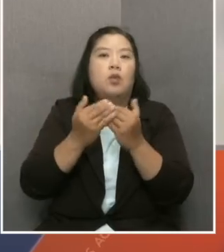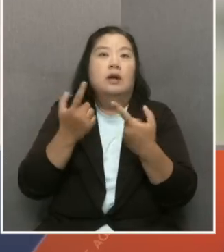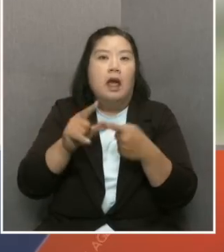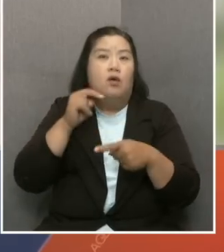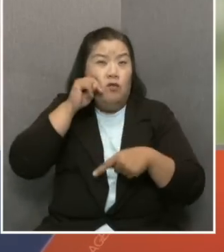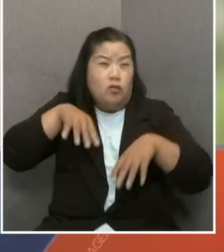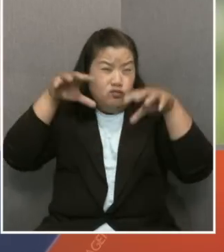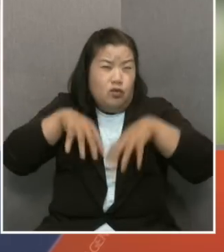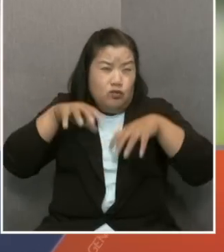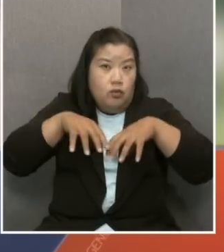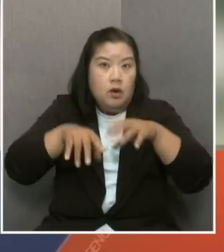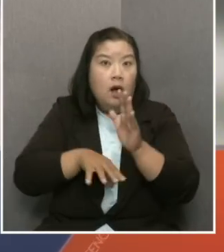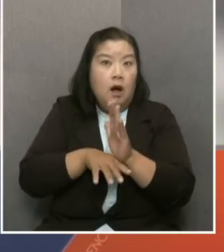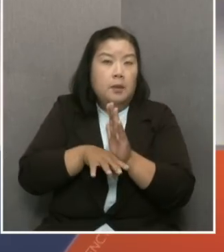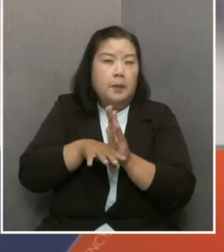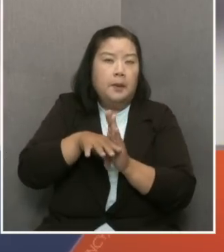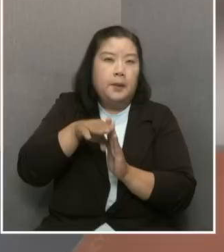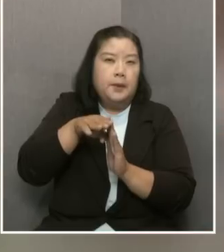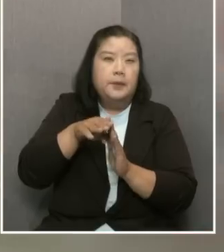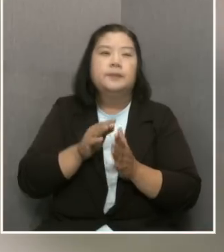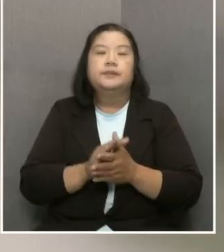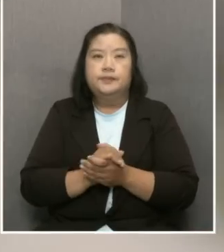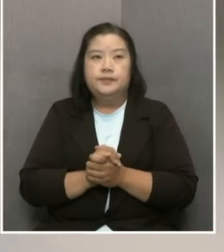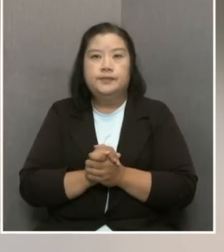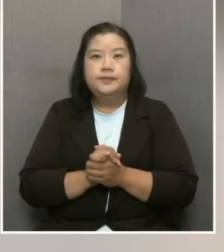ฝนตกทั้งเดือนสิงหาคมแล้วค่ะ